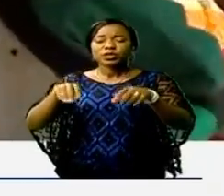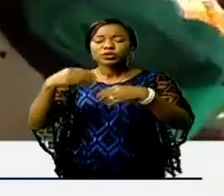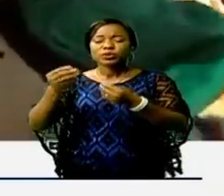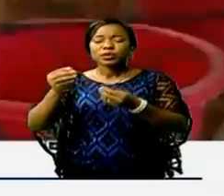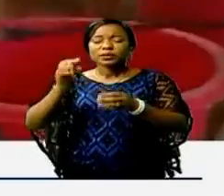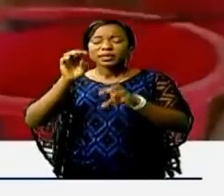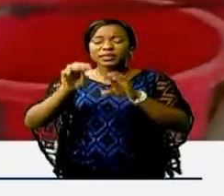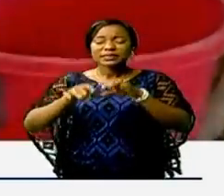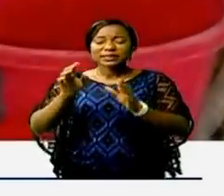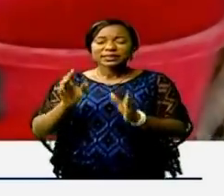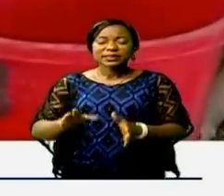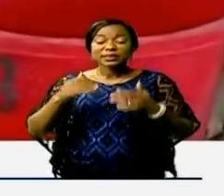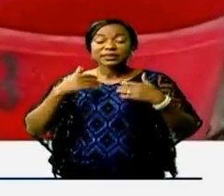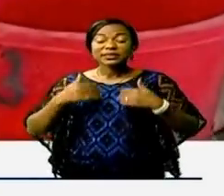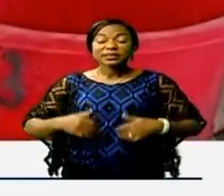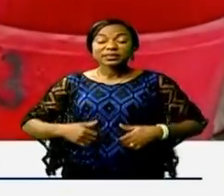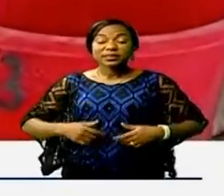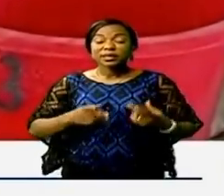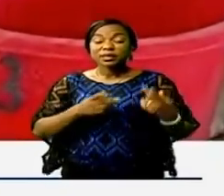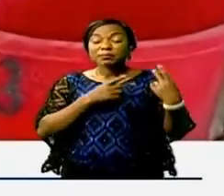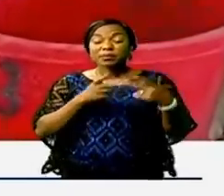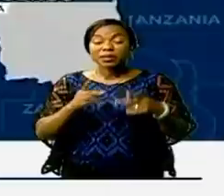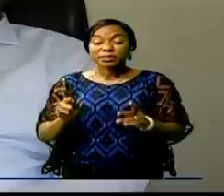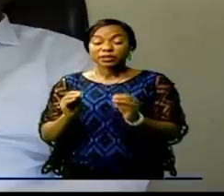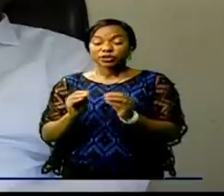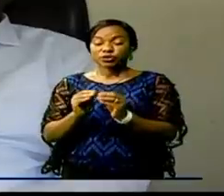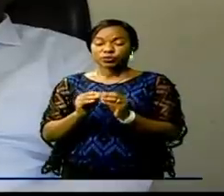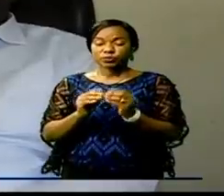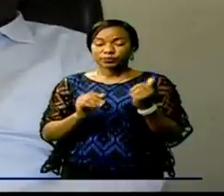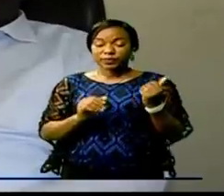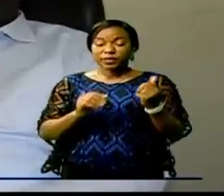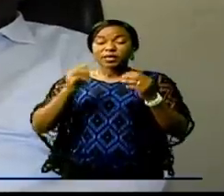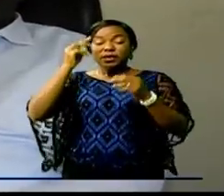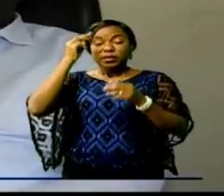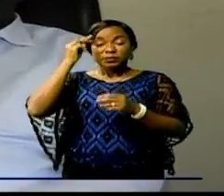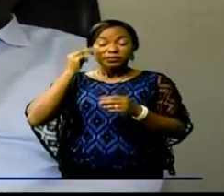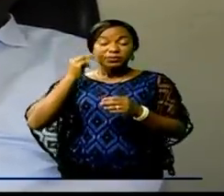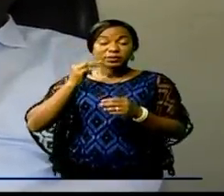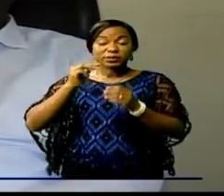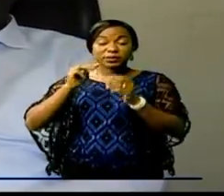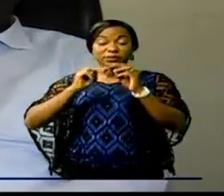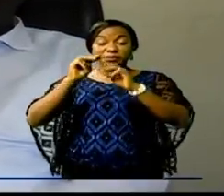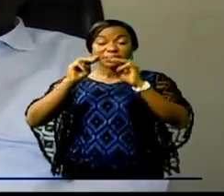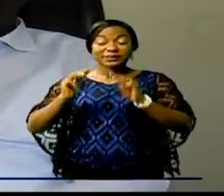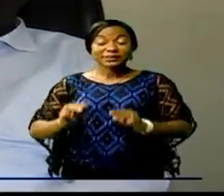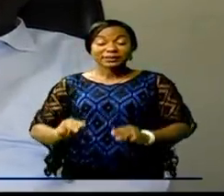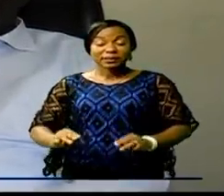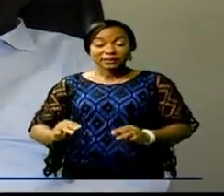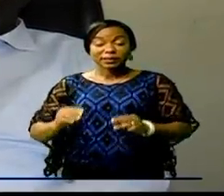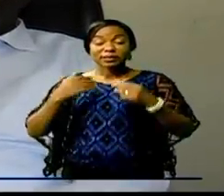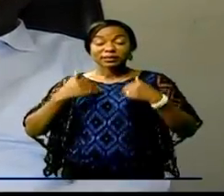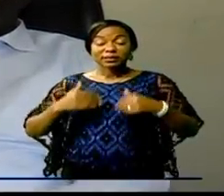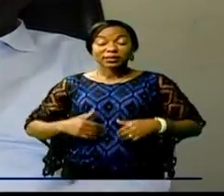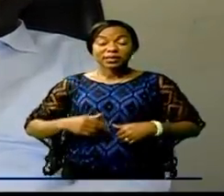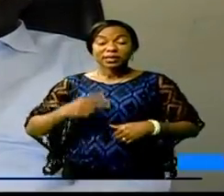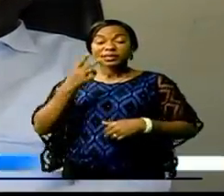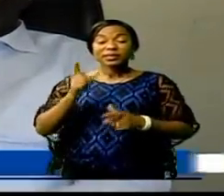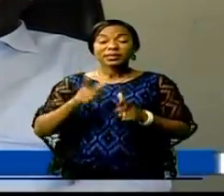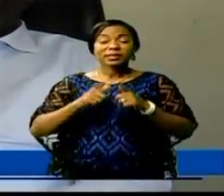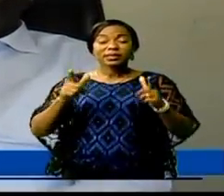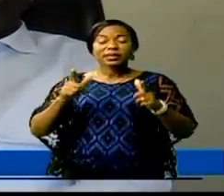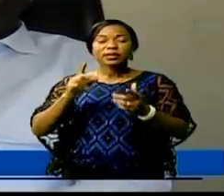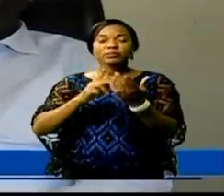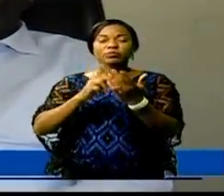santé au cours de cette entrevue. Le ministère de la Santé a deux grands programmes. Le premier,